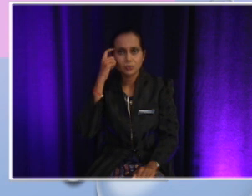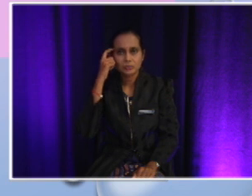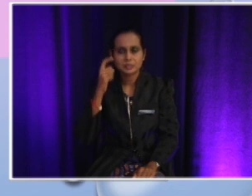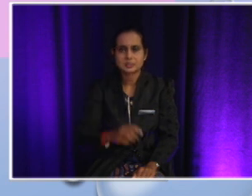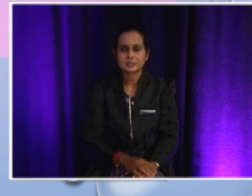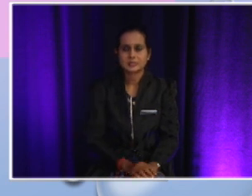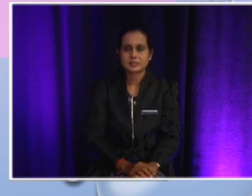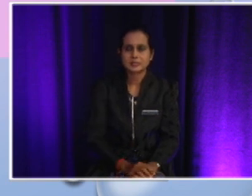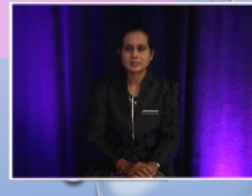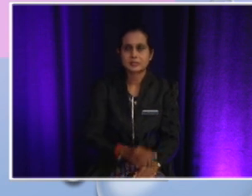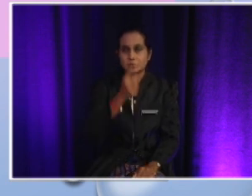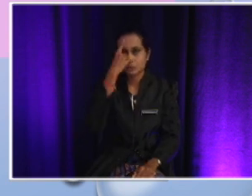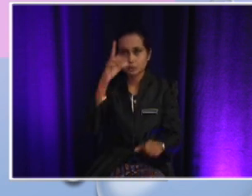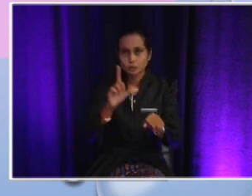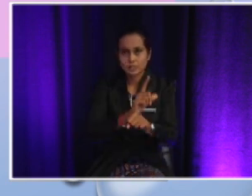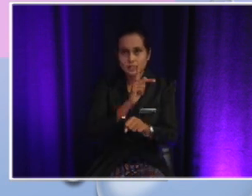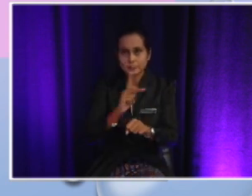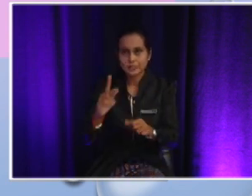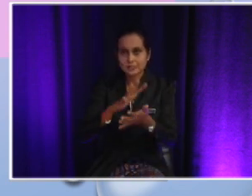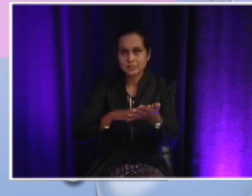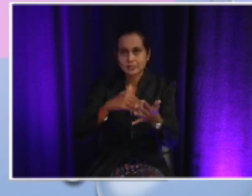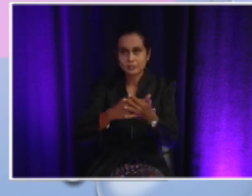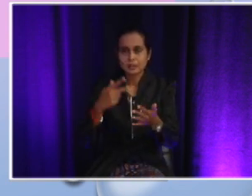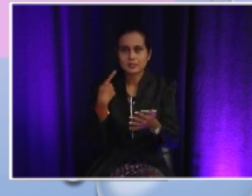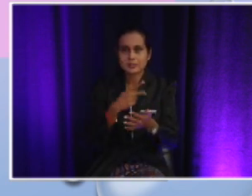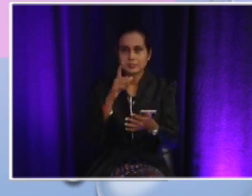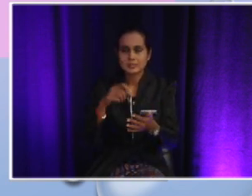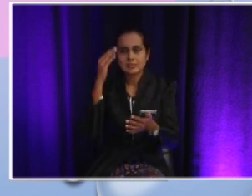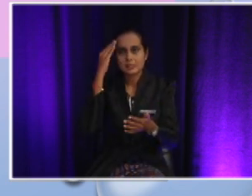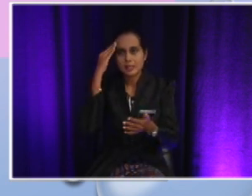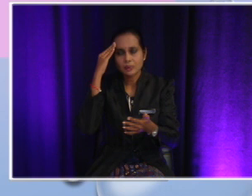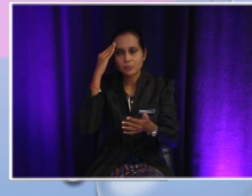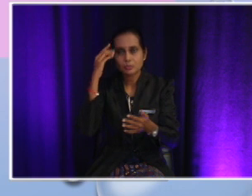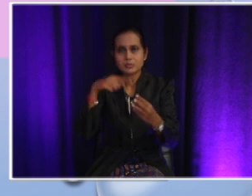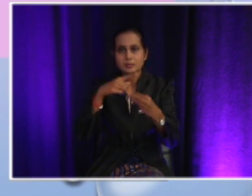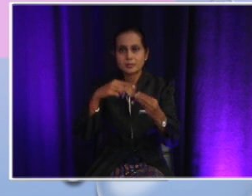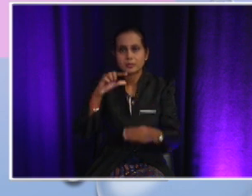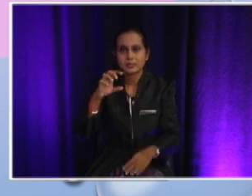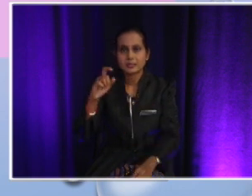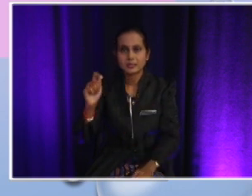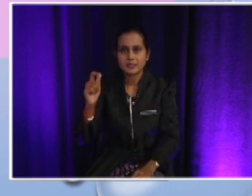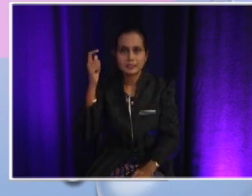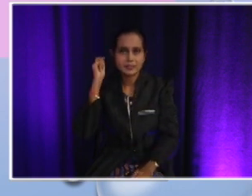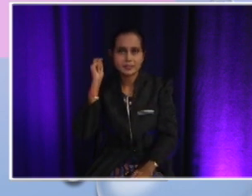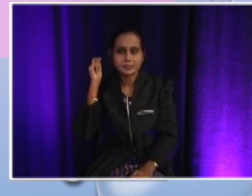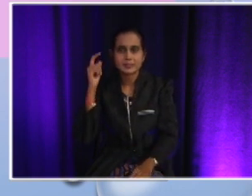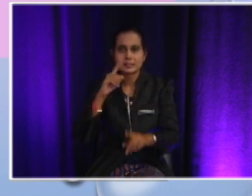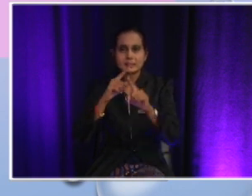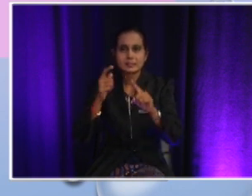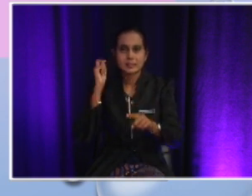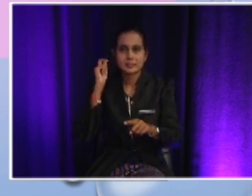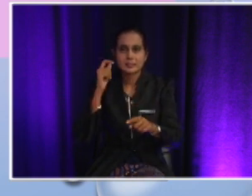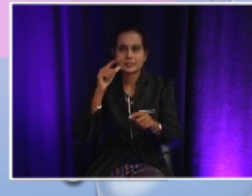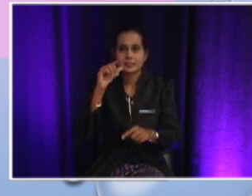kita mesti ada pengetahuanlah tentang gate tadi. Okey, kita ada gate, ada dua masukan A dengan B tadi. Ini adalah gate atau